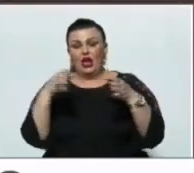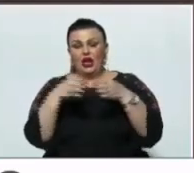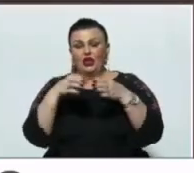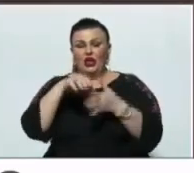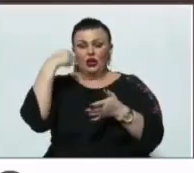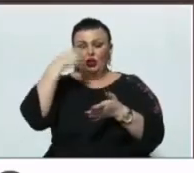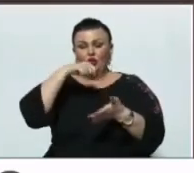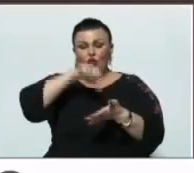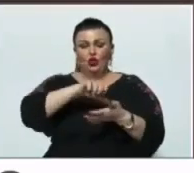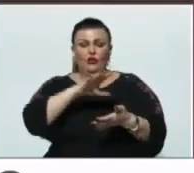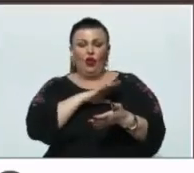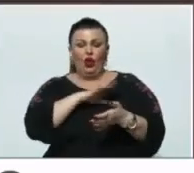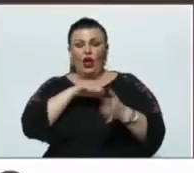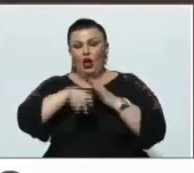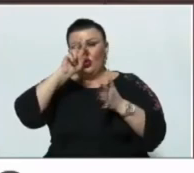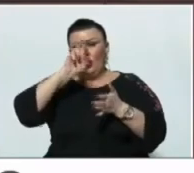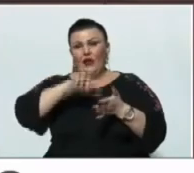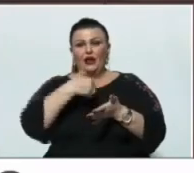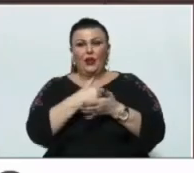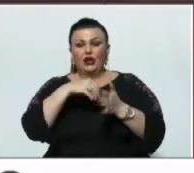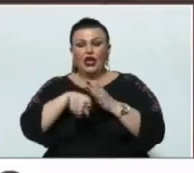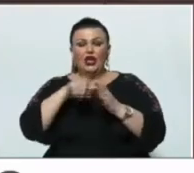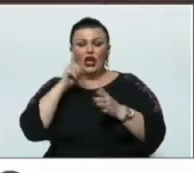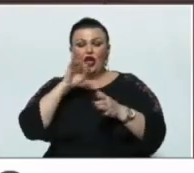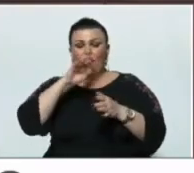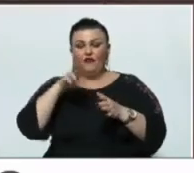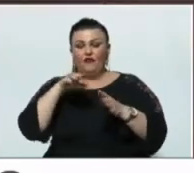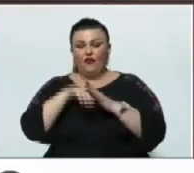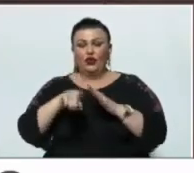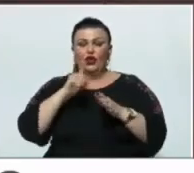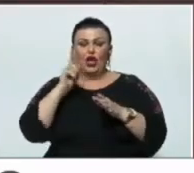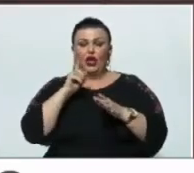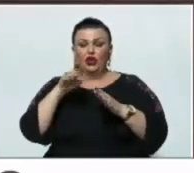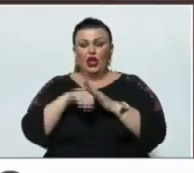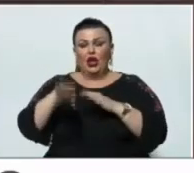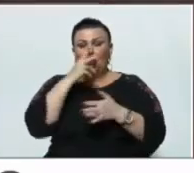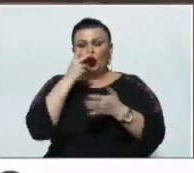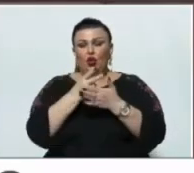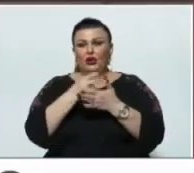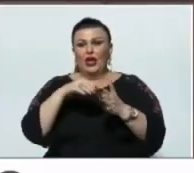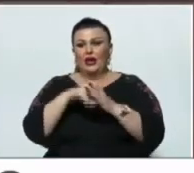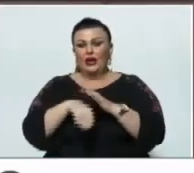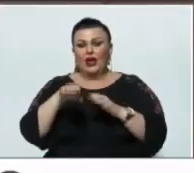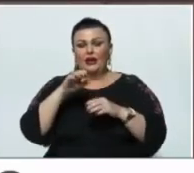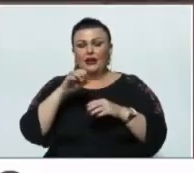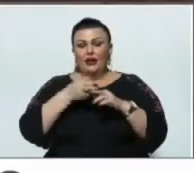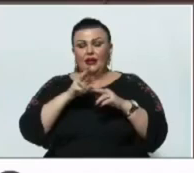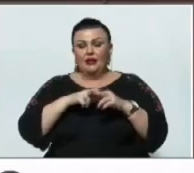olaraq, dövlət başçısının tapşırığına uyğun olaraq Gənclər Fondu tərəfindən gənclərə göstərilən, təqdim olunan